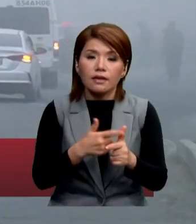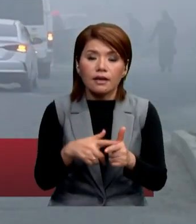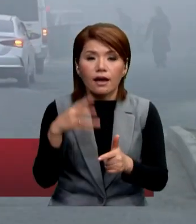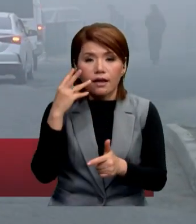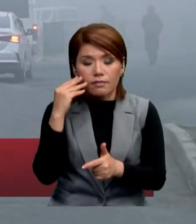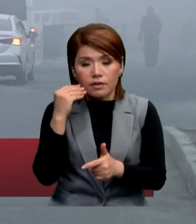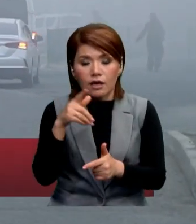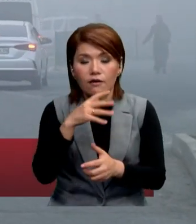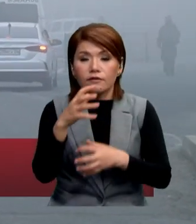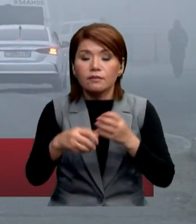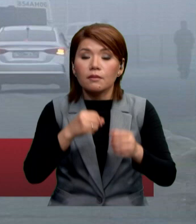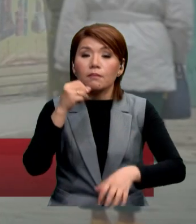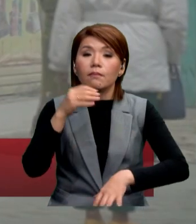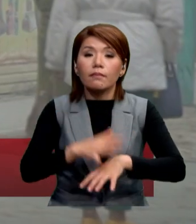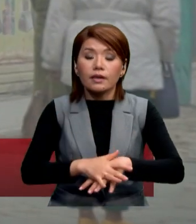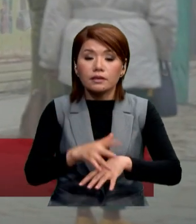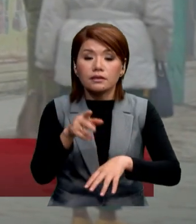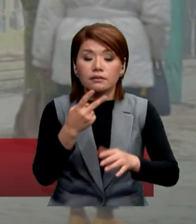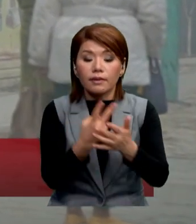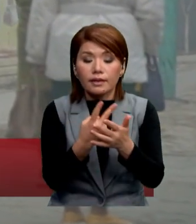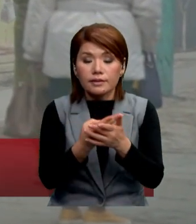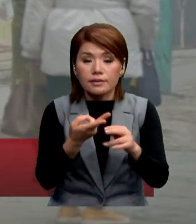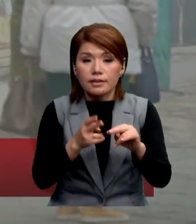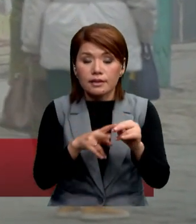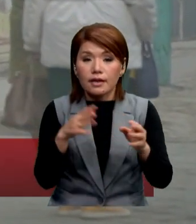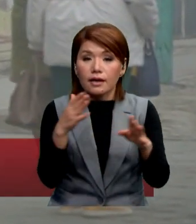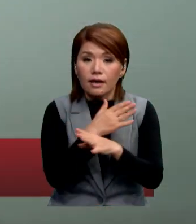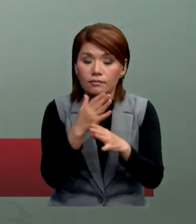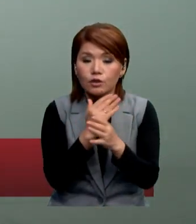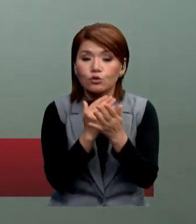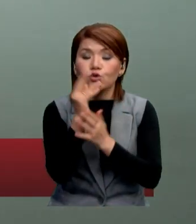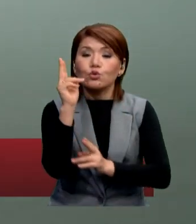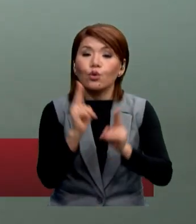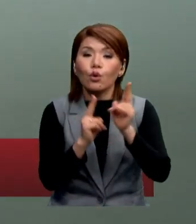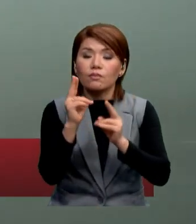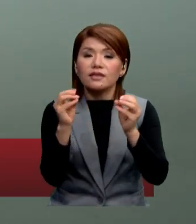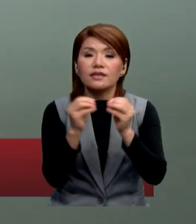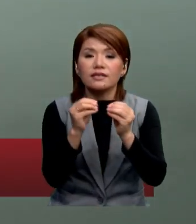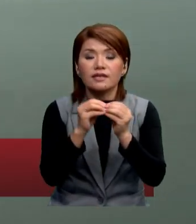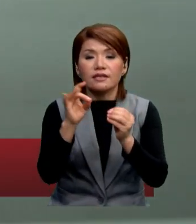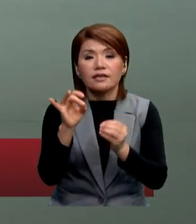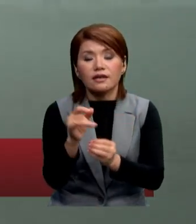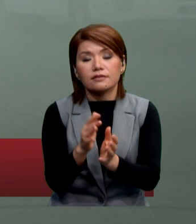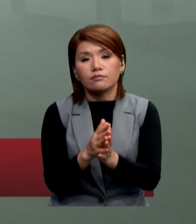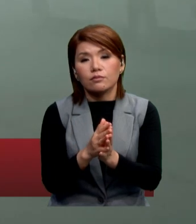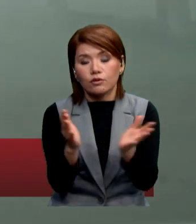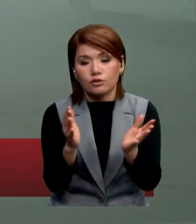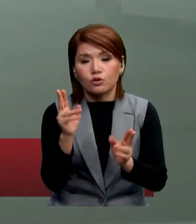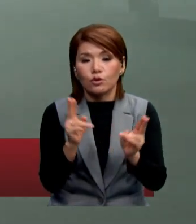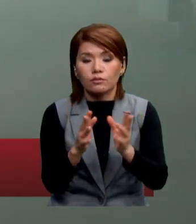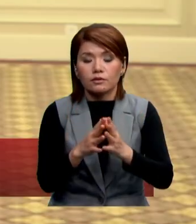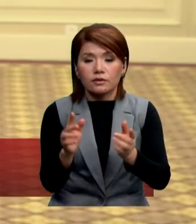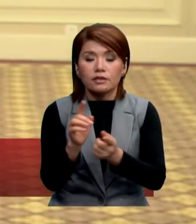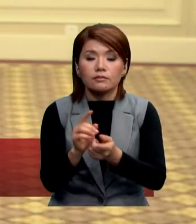данным Всемирного банка, в этих городах показатель загрязнения атмосферы превышает норму в десятки раз, а в зимнее время